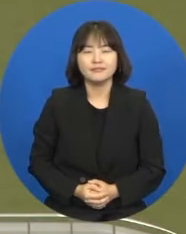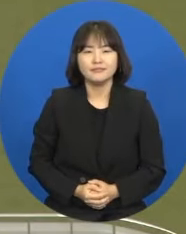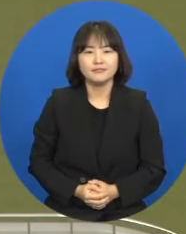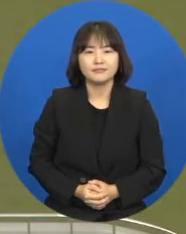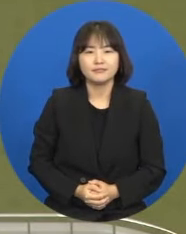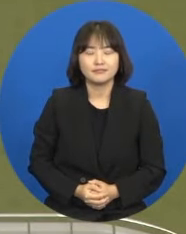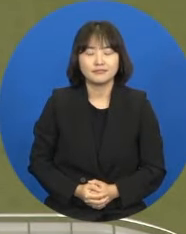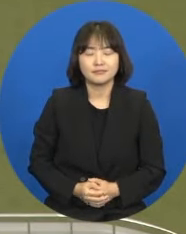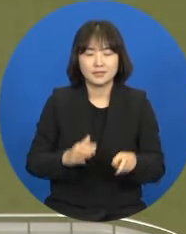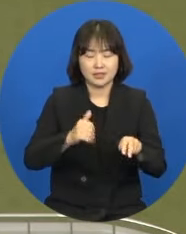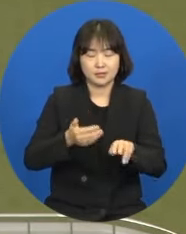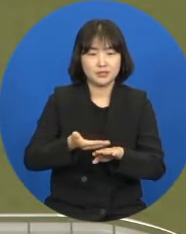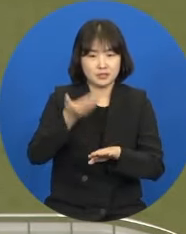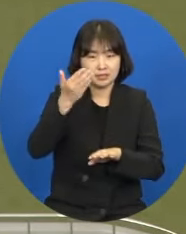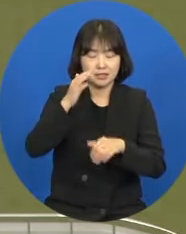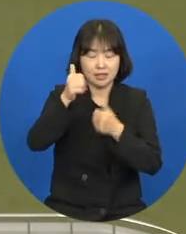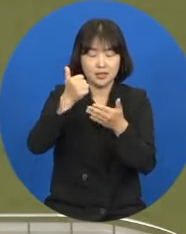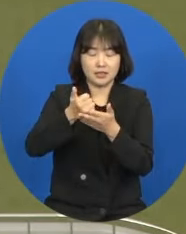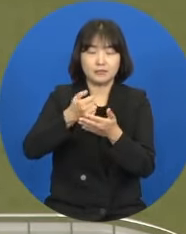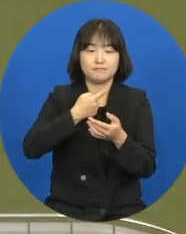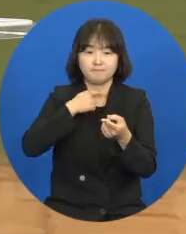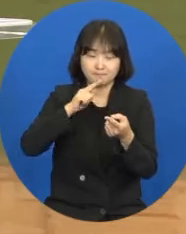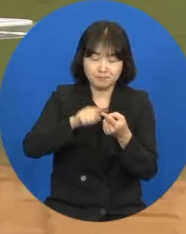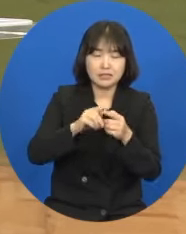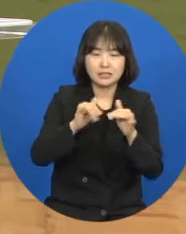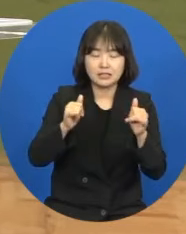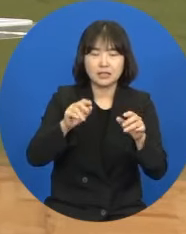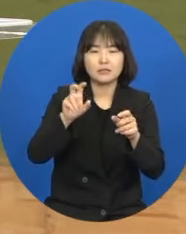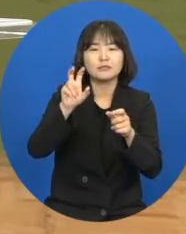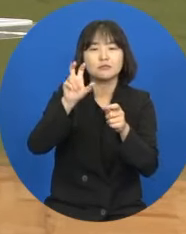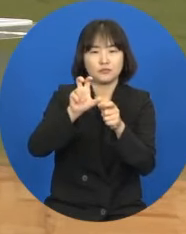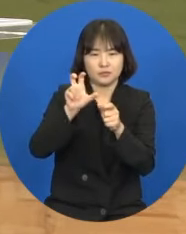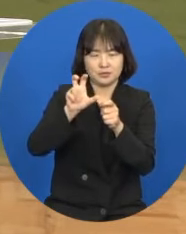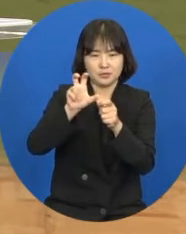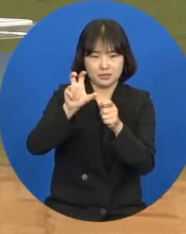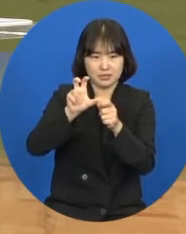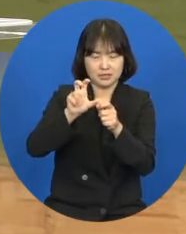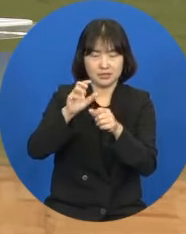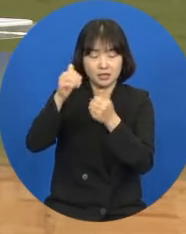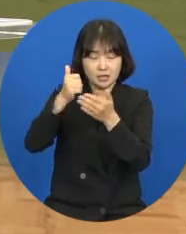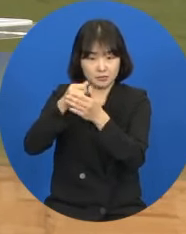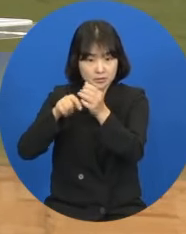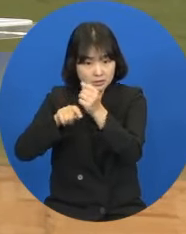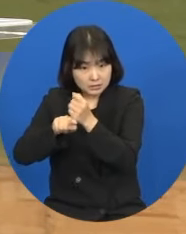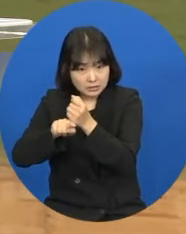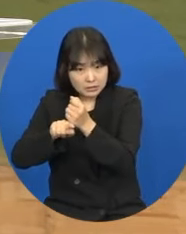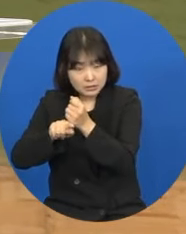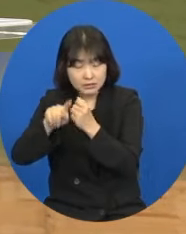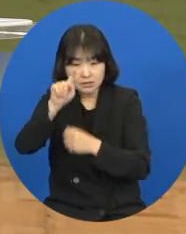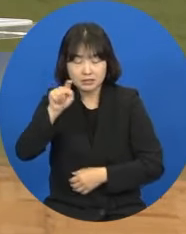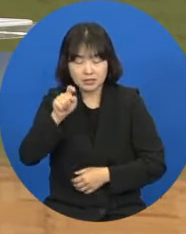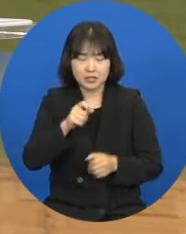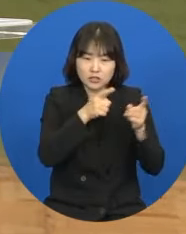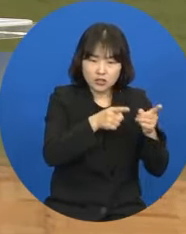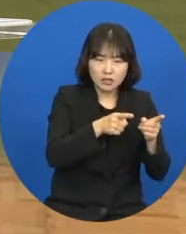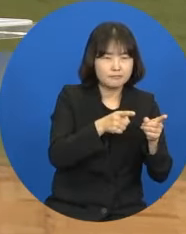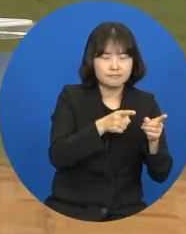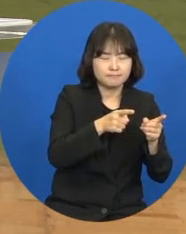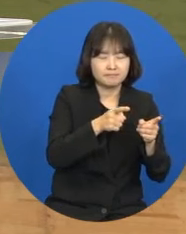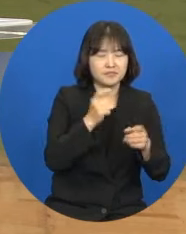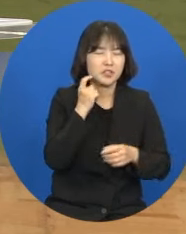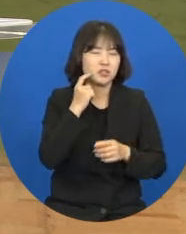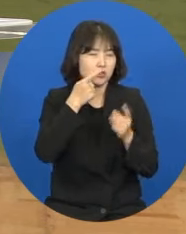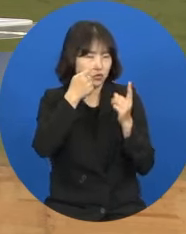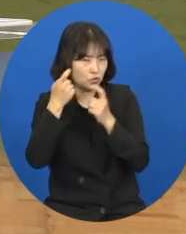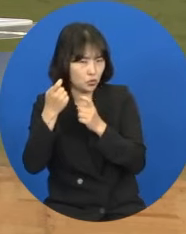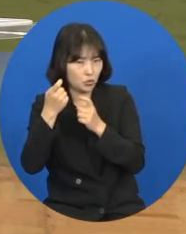사무엘상 하나님 마음에 맞는 사람 25 번째입니다 하나님의 뜻인가 기회를 가장한 유혹인가라는 제목의 말씀을 나누겠습니다